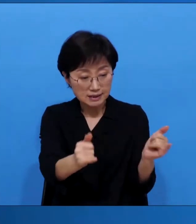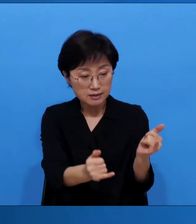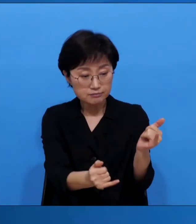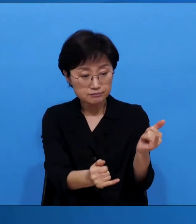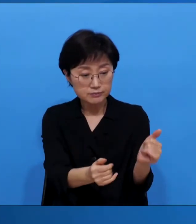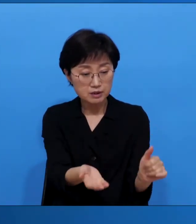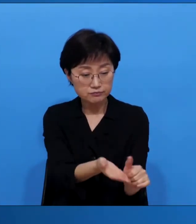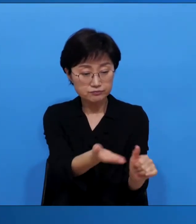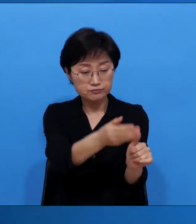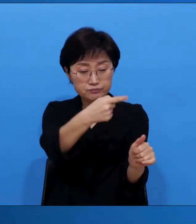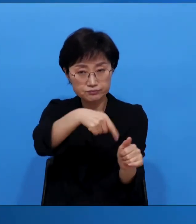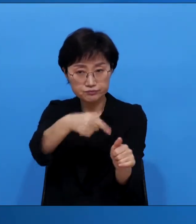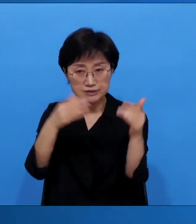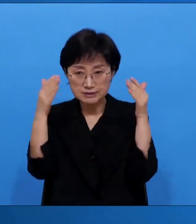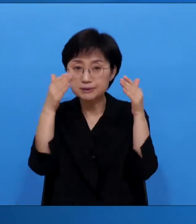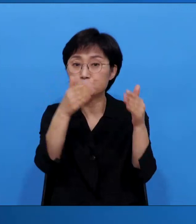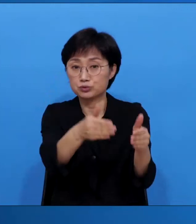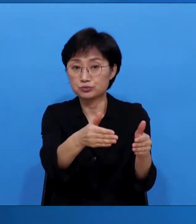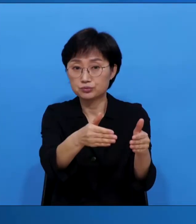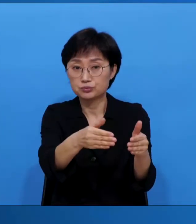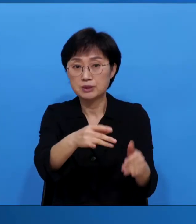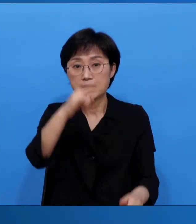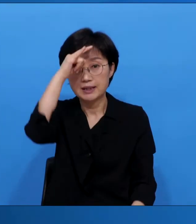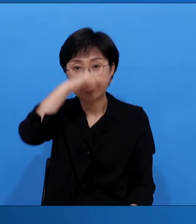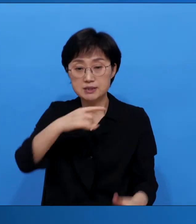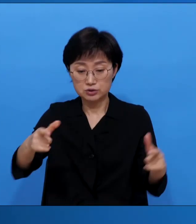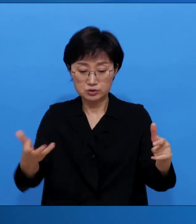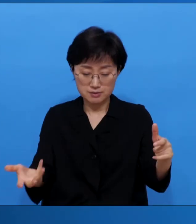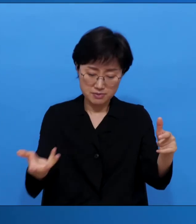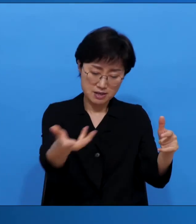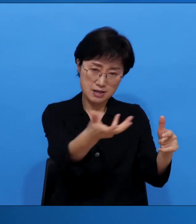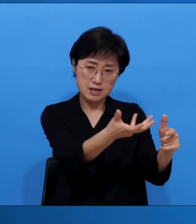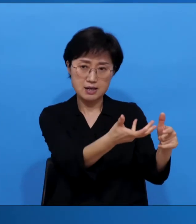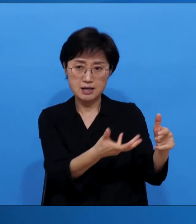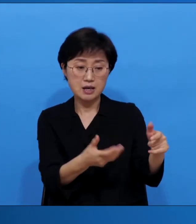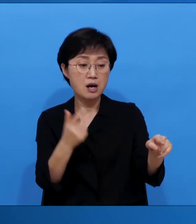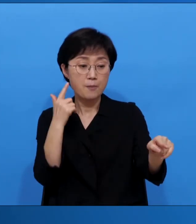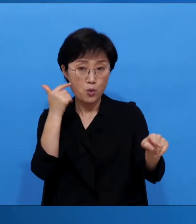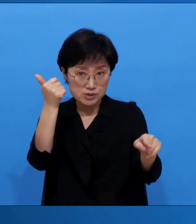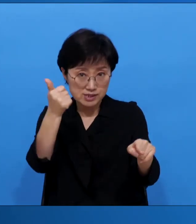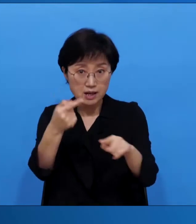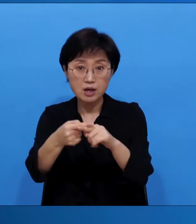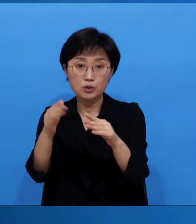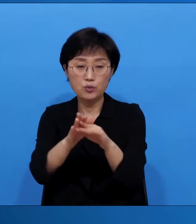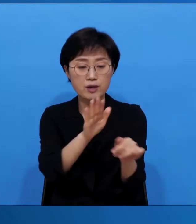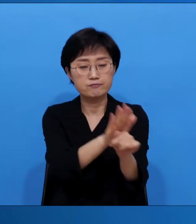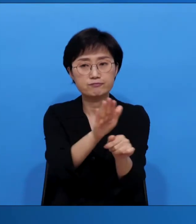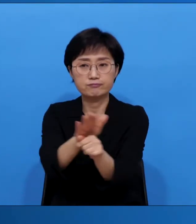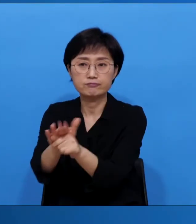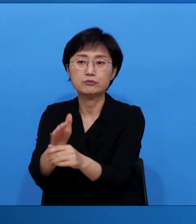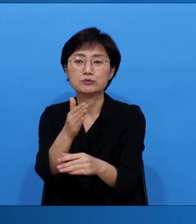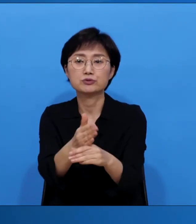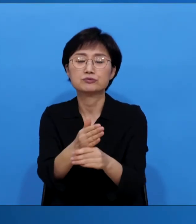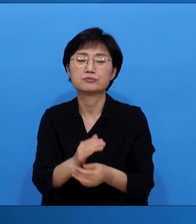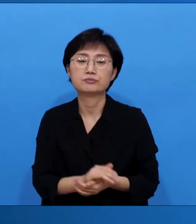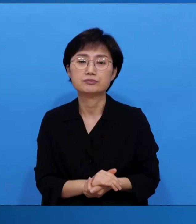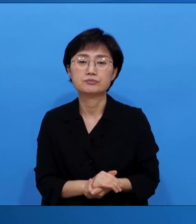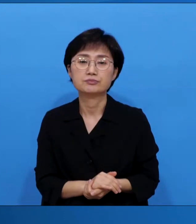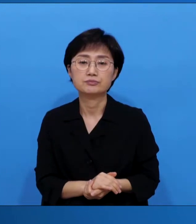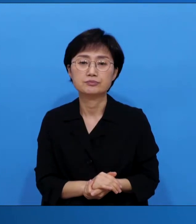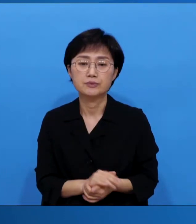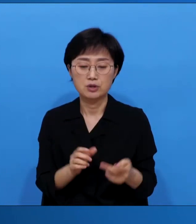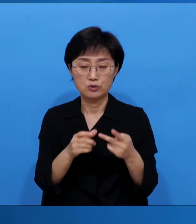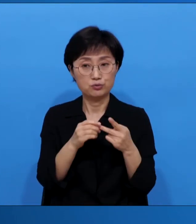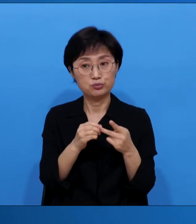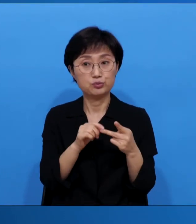중점적으로 진행하고 계시고 카자흐스탄을 순회하시며 현지 목사님들과 교회에 복음운동을 하고 계십니다.